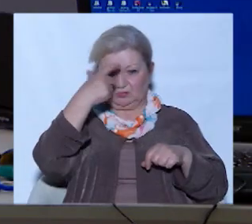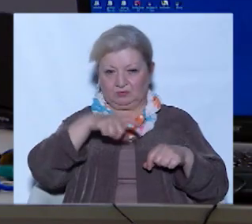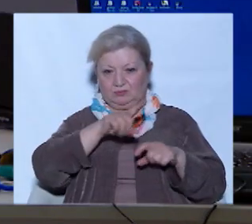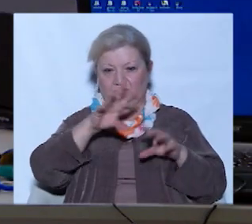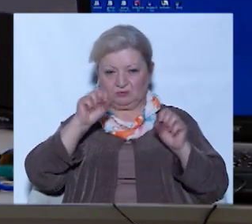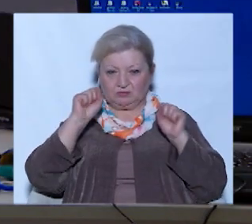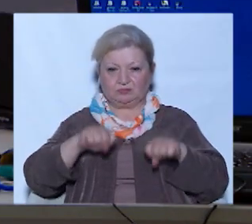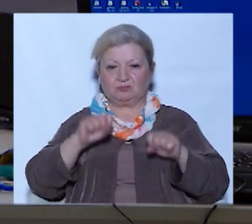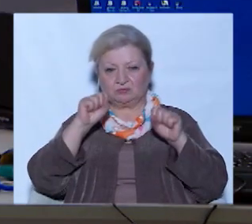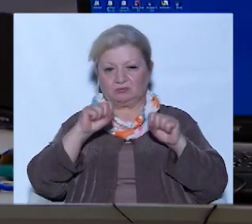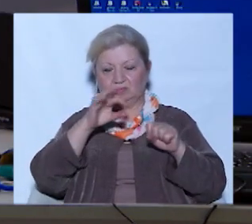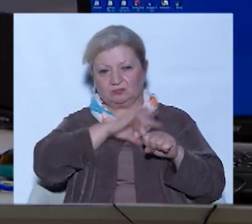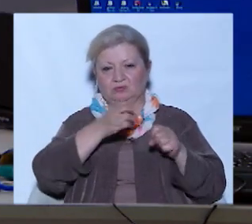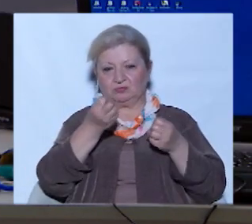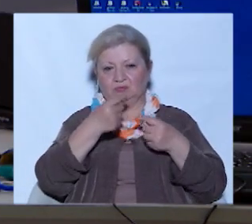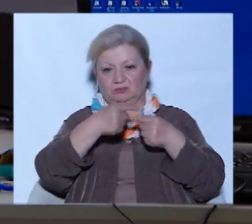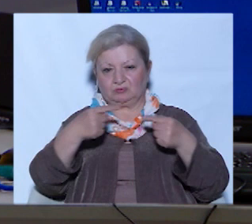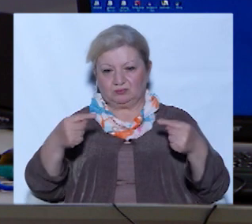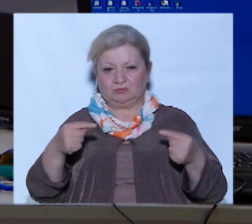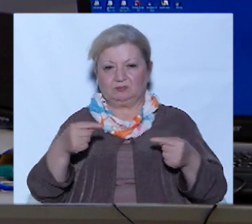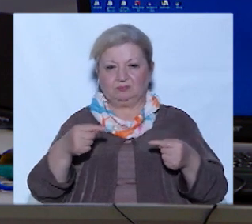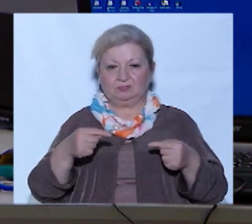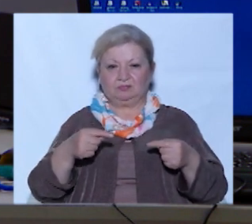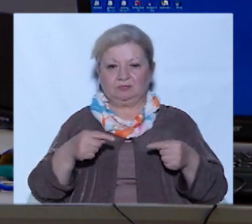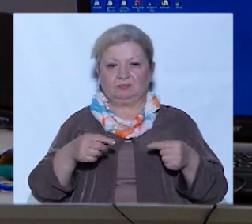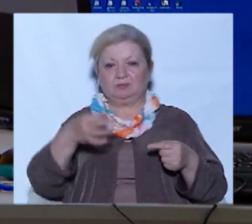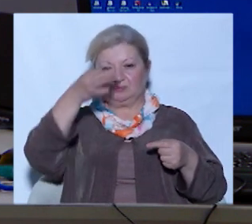ამ მოვლენას და როგორ შეგვიძლია კიდე გამოვიყენოთ.